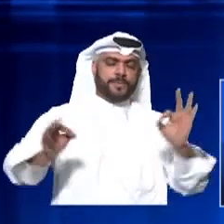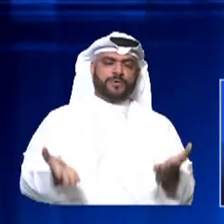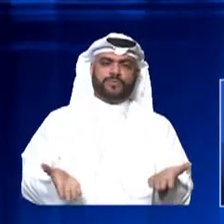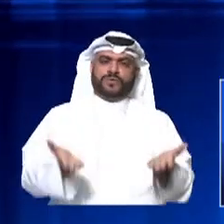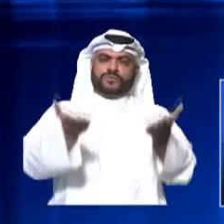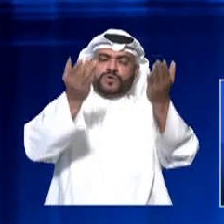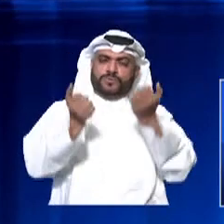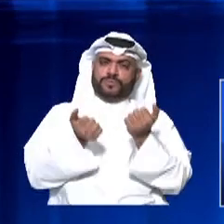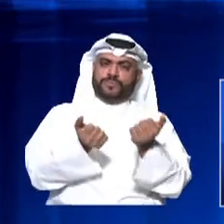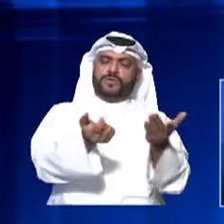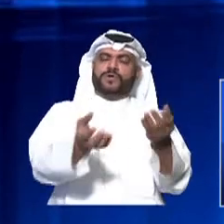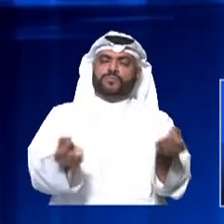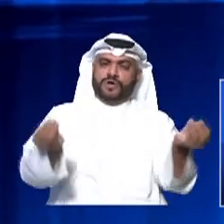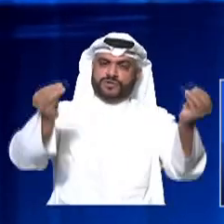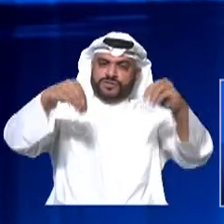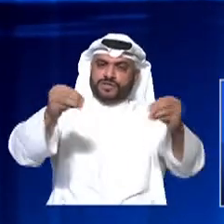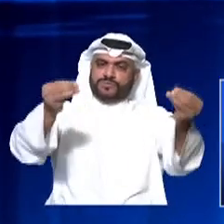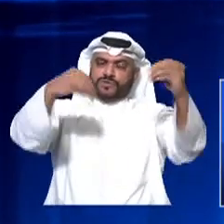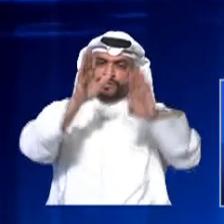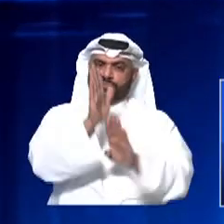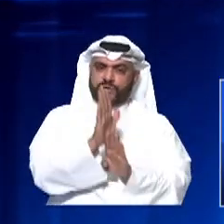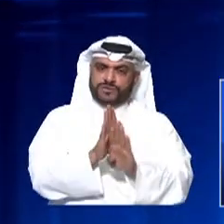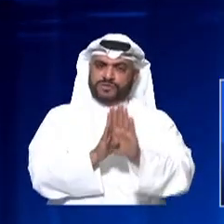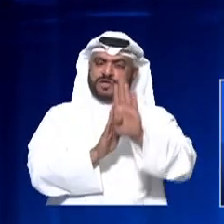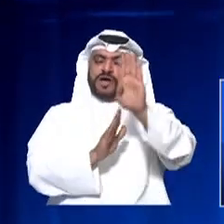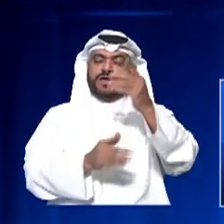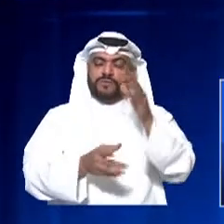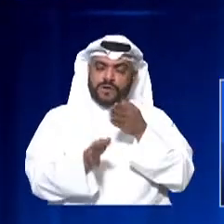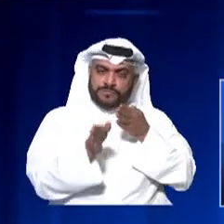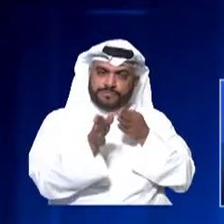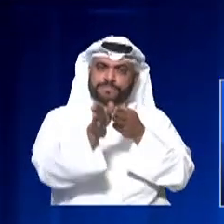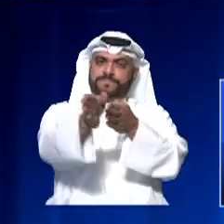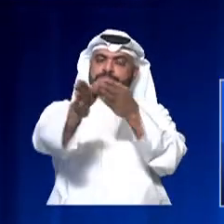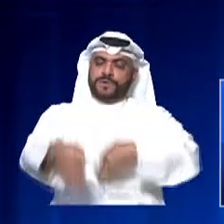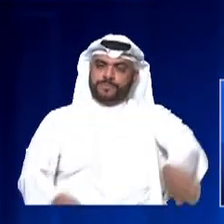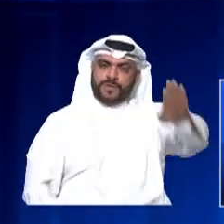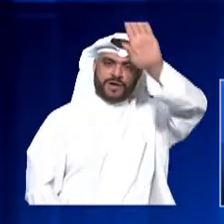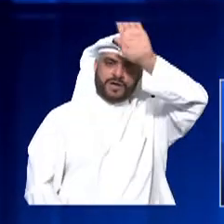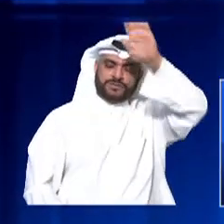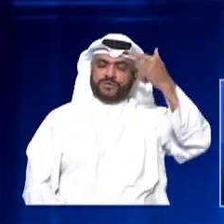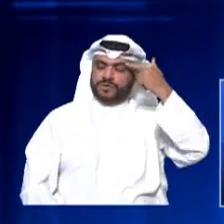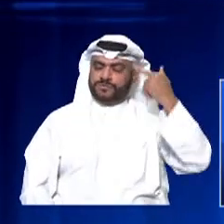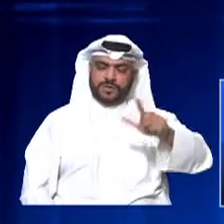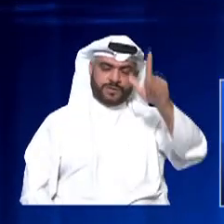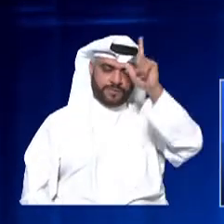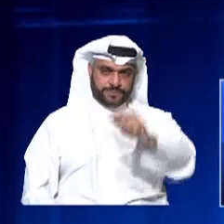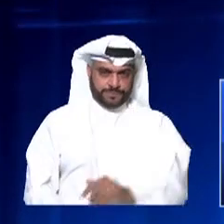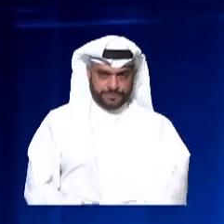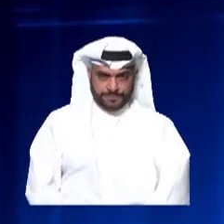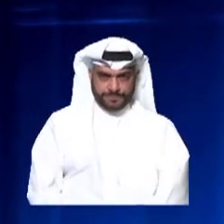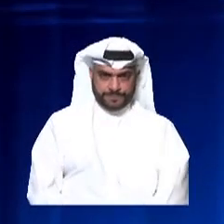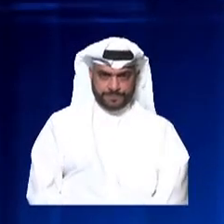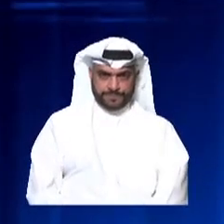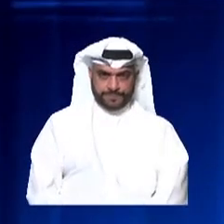الكريم المزيد من التقدم والازدهار في ظل القيادة الحكيمة لجلالته.